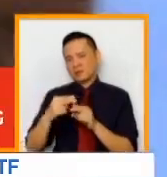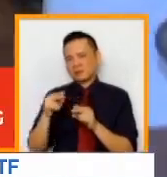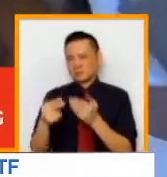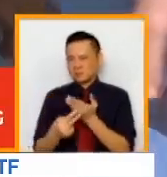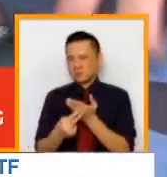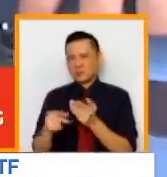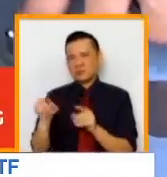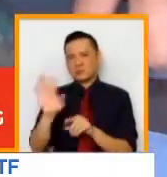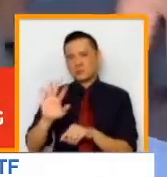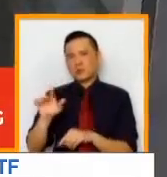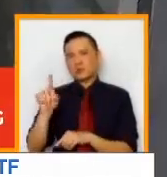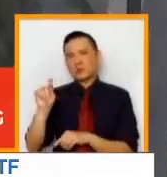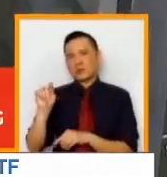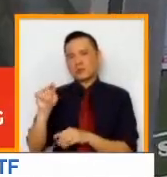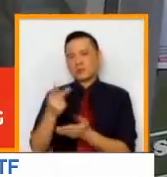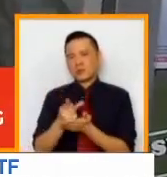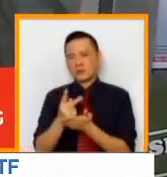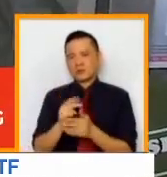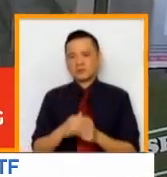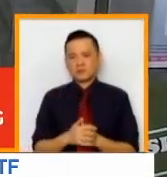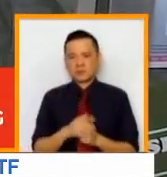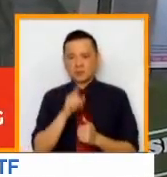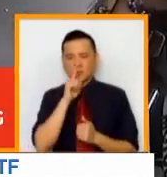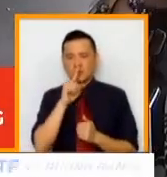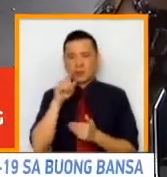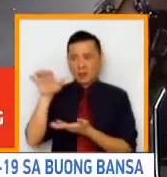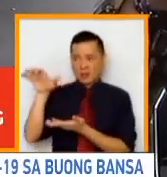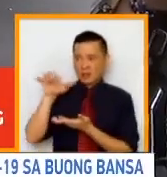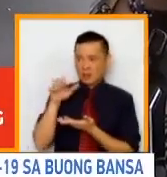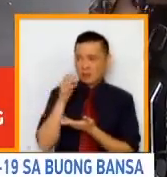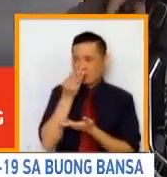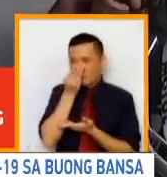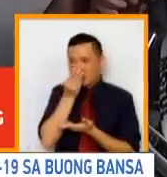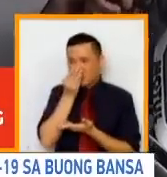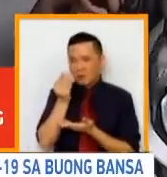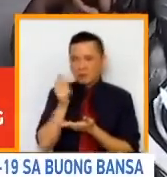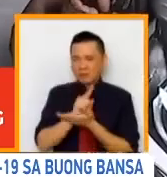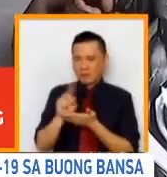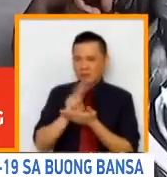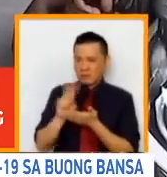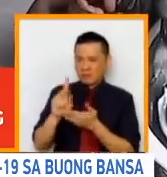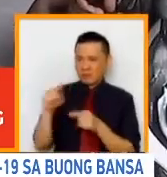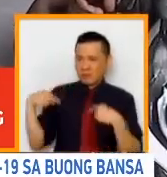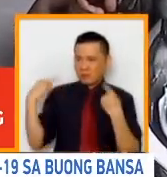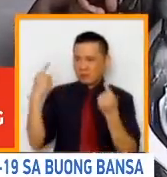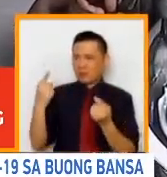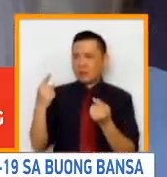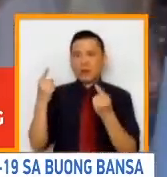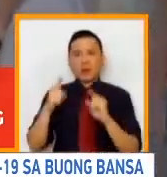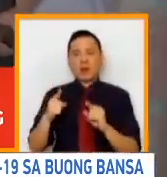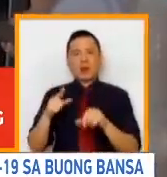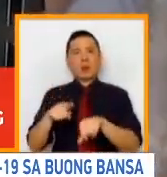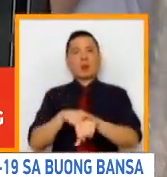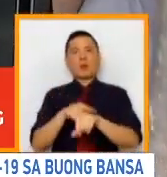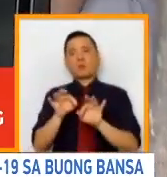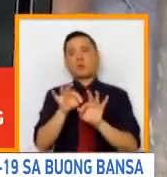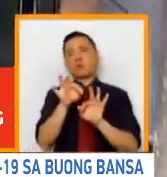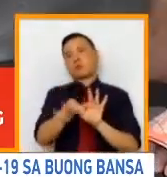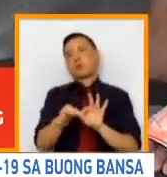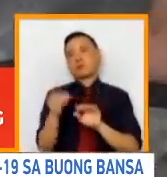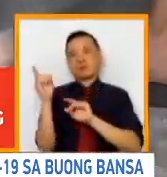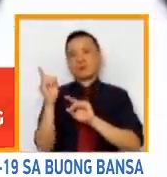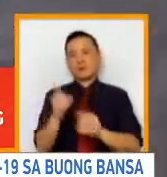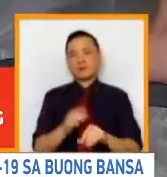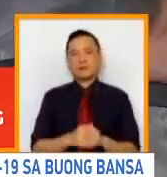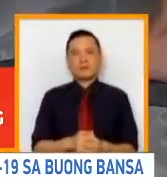lang ang dumarating ng supply at minsanan lang sa isang linggo o mas matagal pa ang delivery. May ilan naman kahit walang may sakit o COVID sa